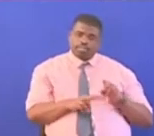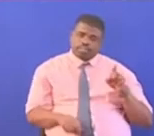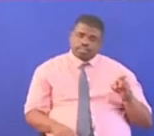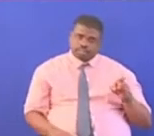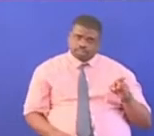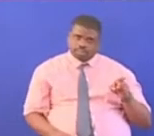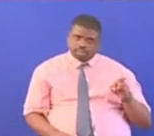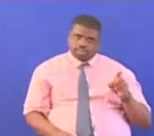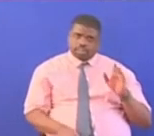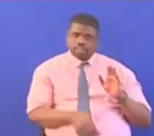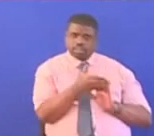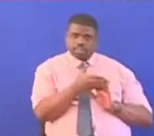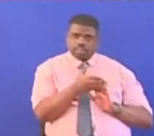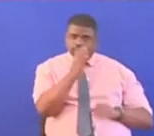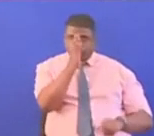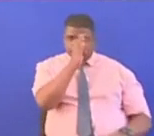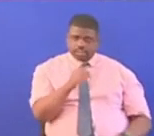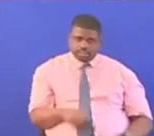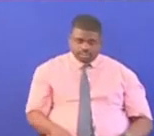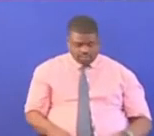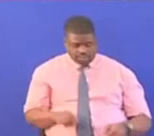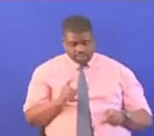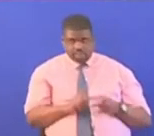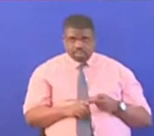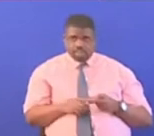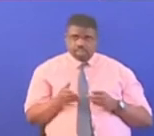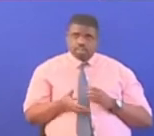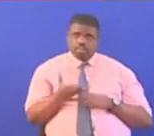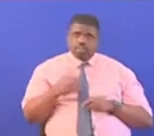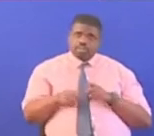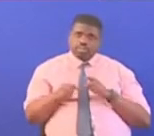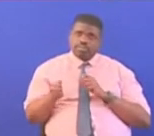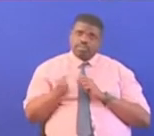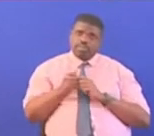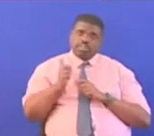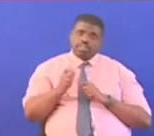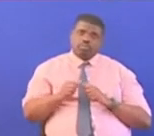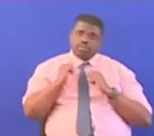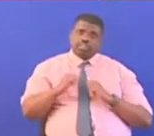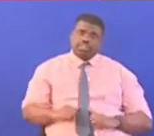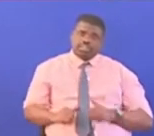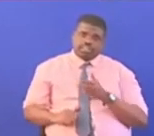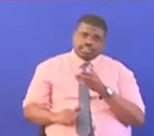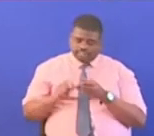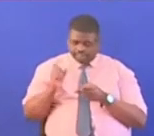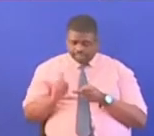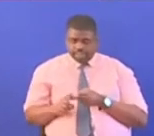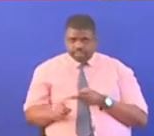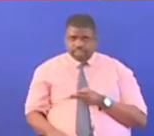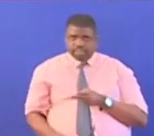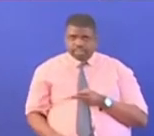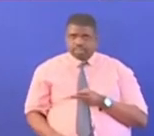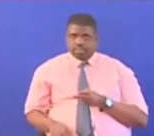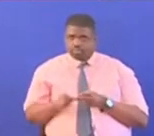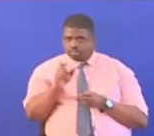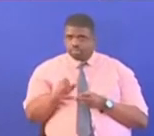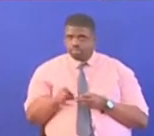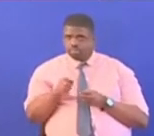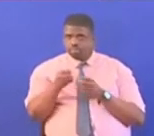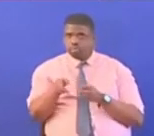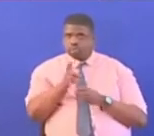Makazi ataanza nasi mchana. Mheshimiwa Naibu Waziri wa Mali Asili na Utalii atafuatia. Mtoa